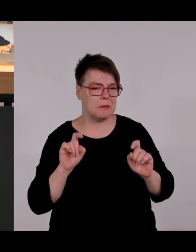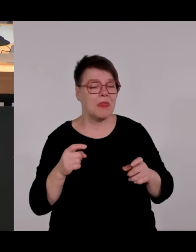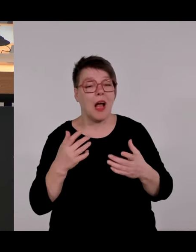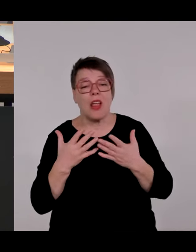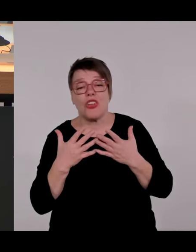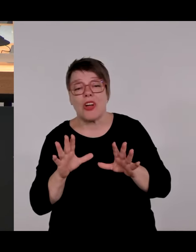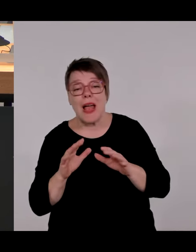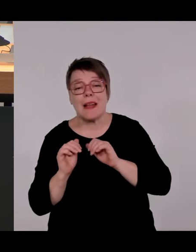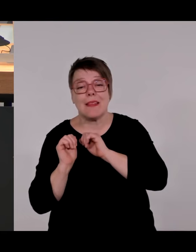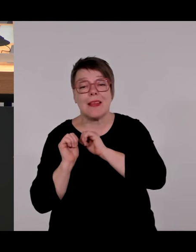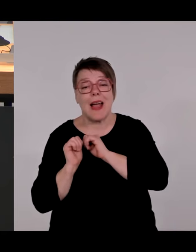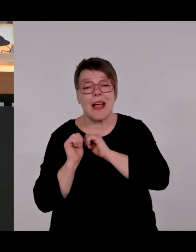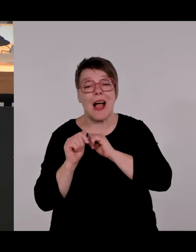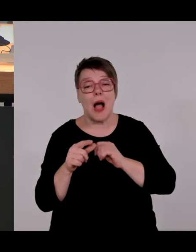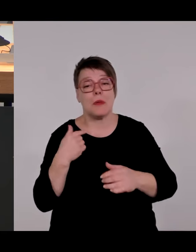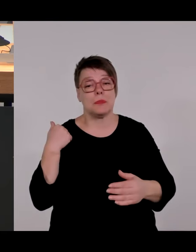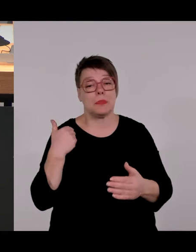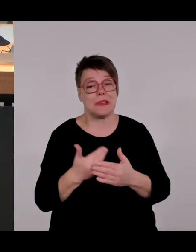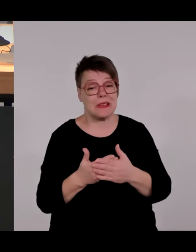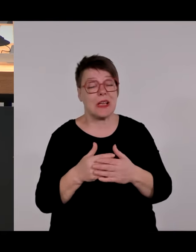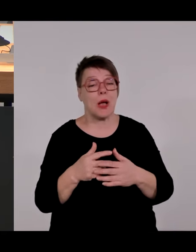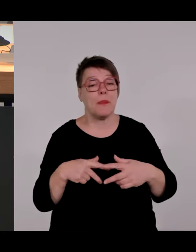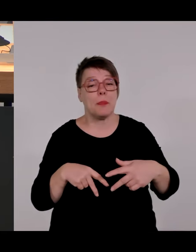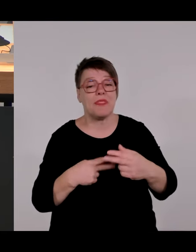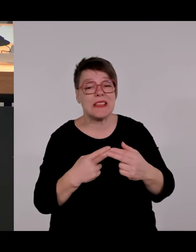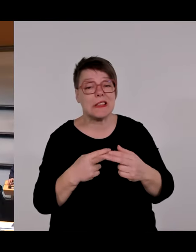ein Sicherheitsproblem, meine Damen und Herren.